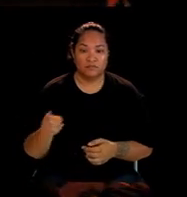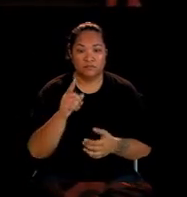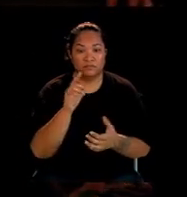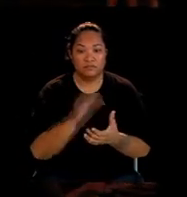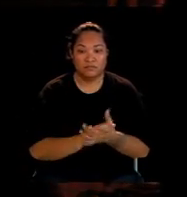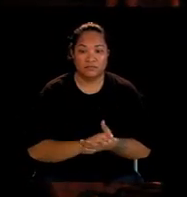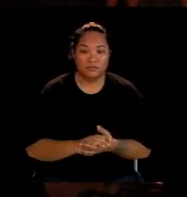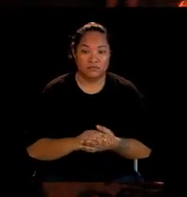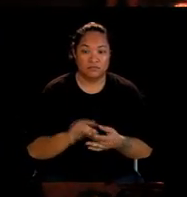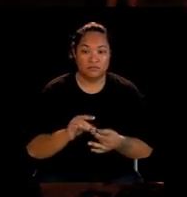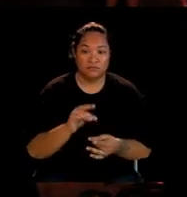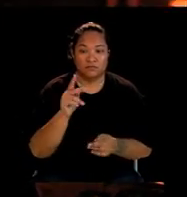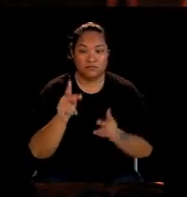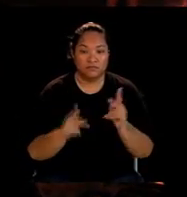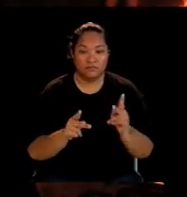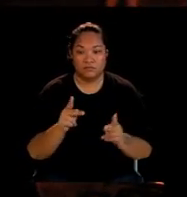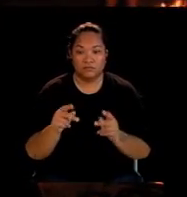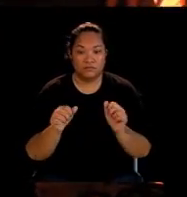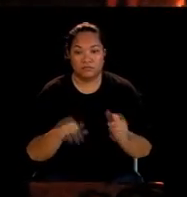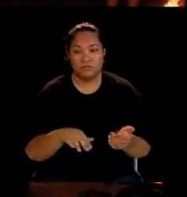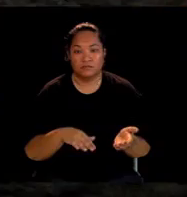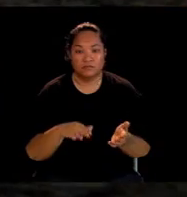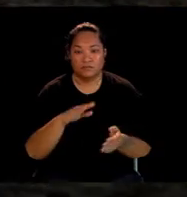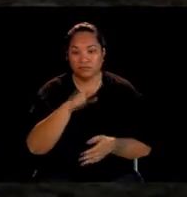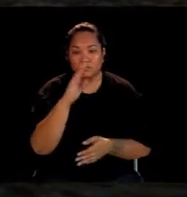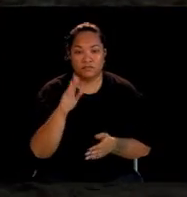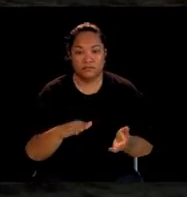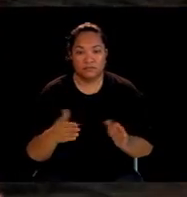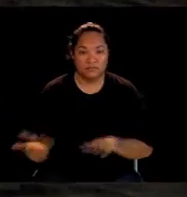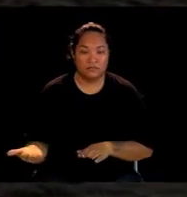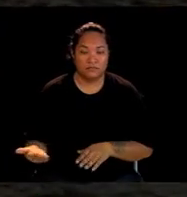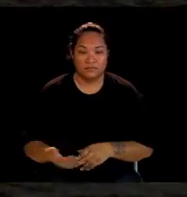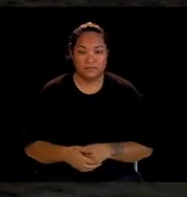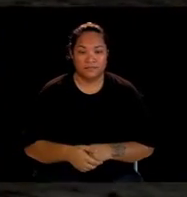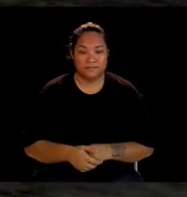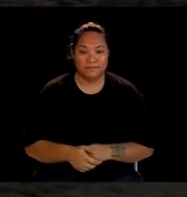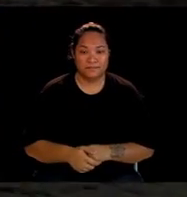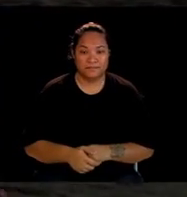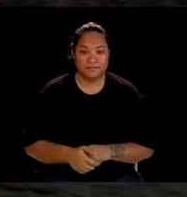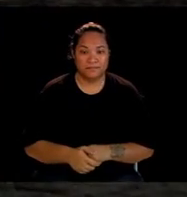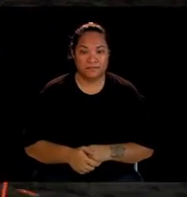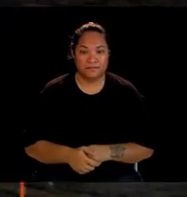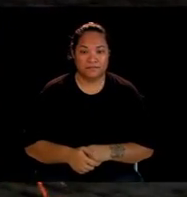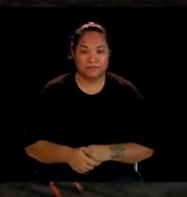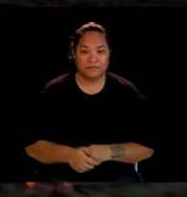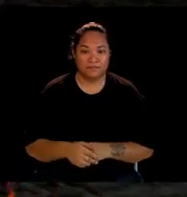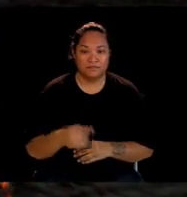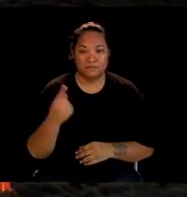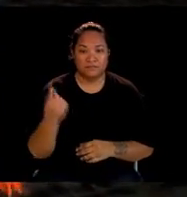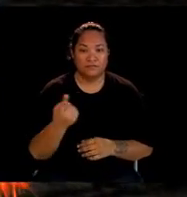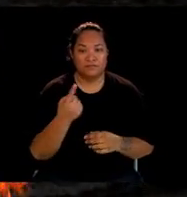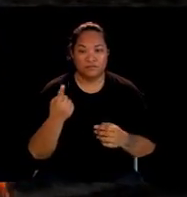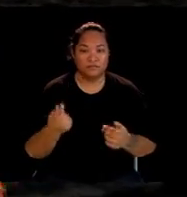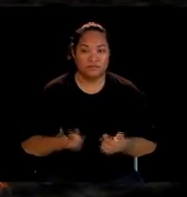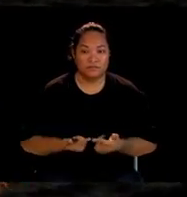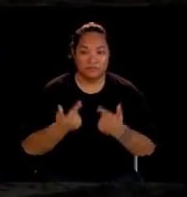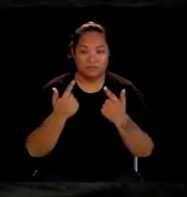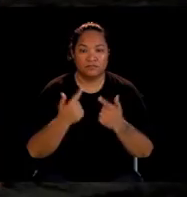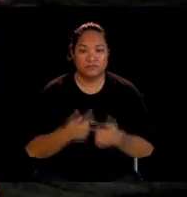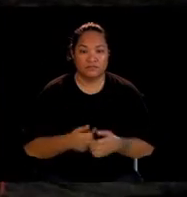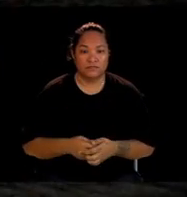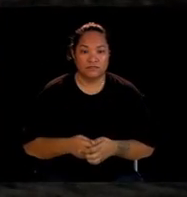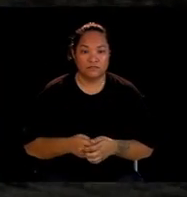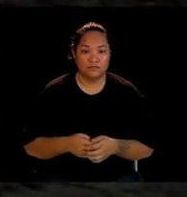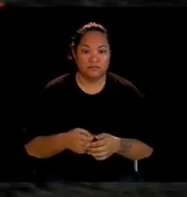Giigumatsay lokwe, mahonggi na tisina matay ante ni tatawtaw. Lalalaha.